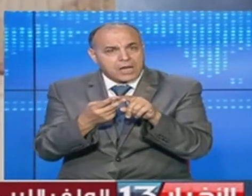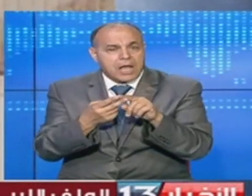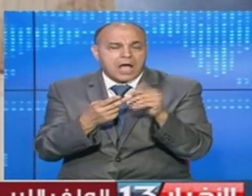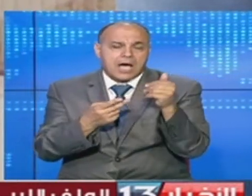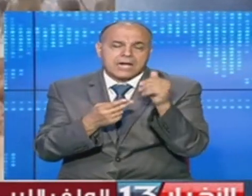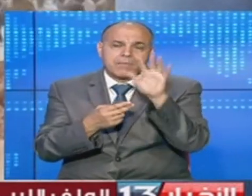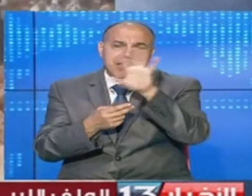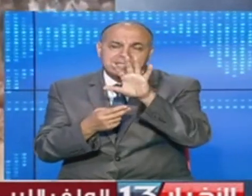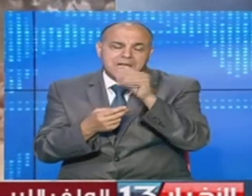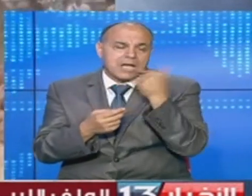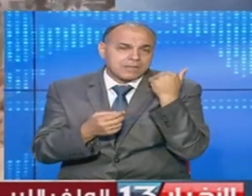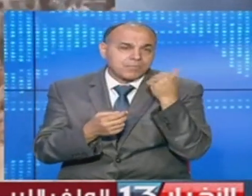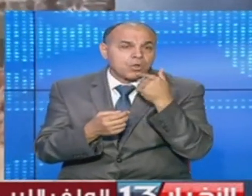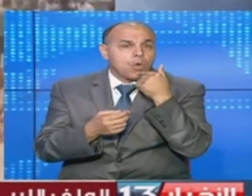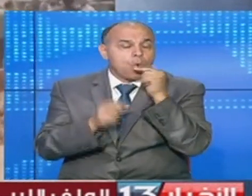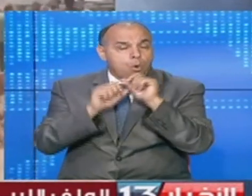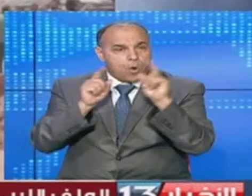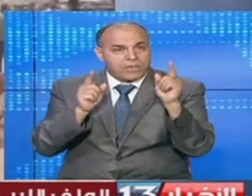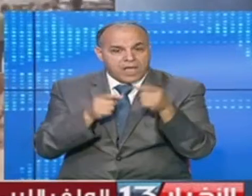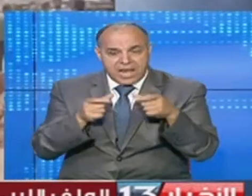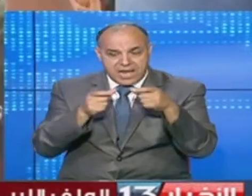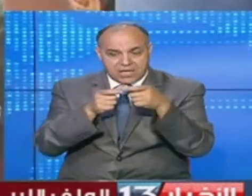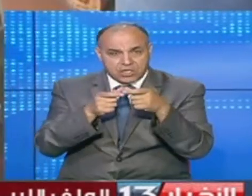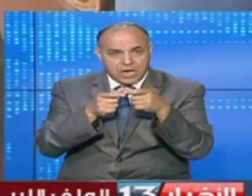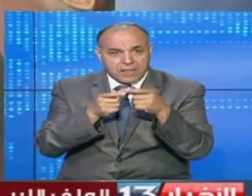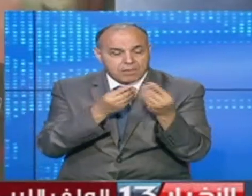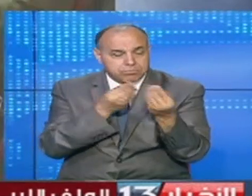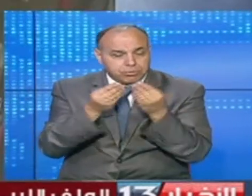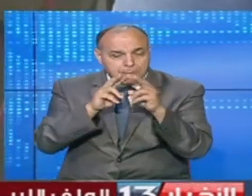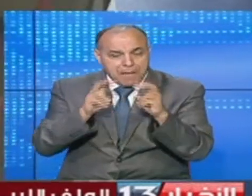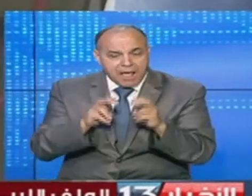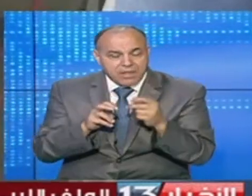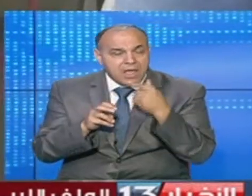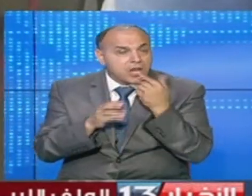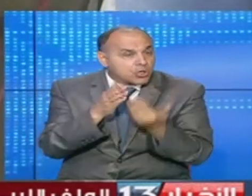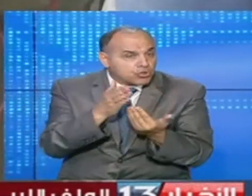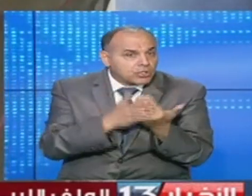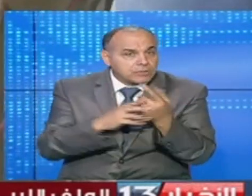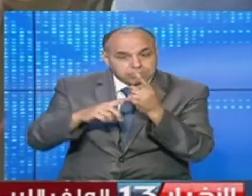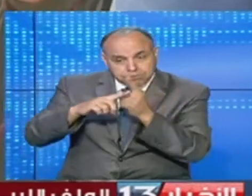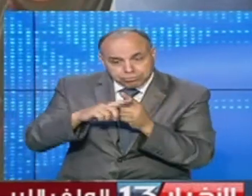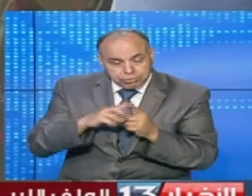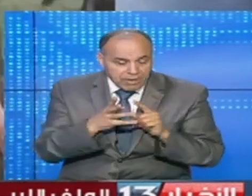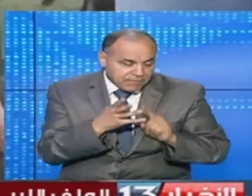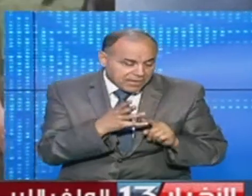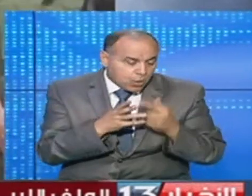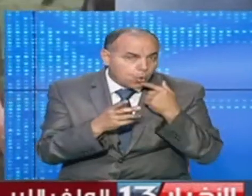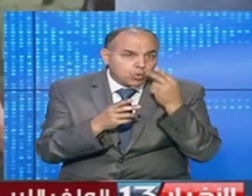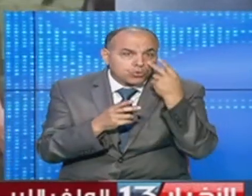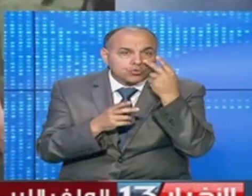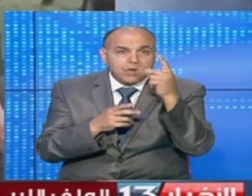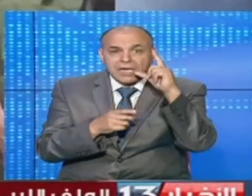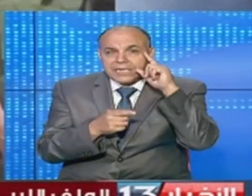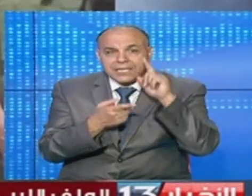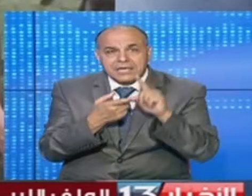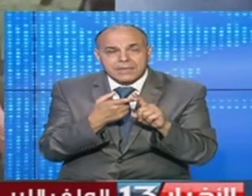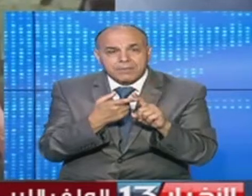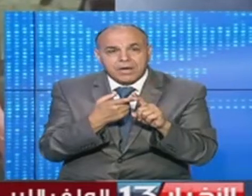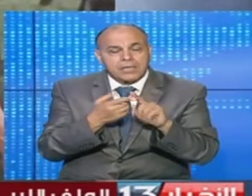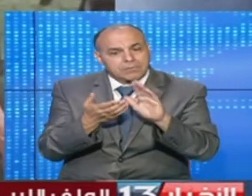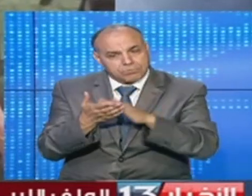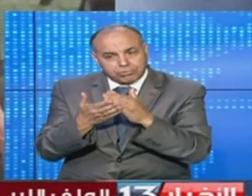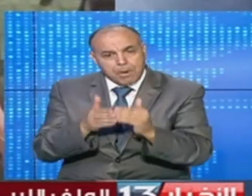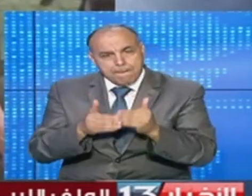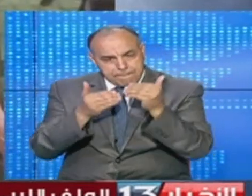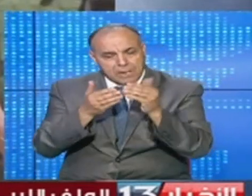الاسكوا وبينت اللجنه في هذه الدراسه ان التطورات الايجابيه الاخيره التي تشهدها ليبيا ستترجم الى